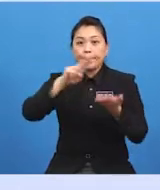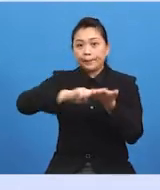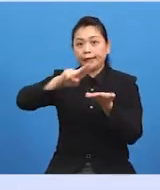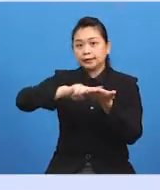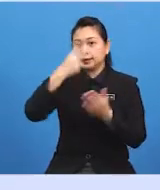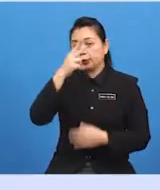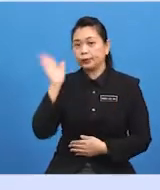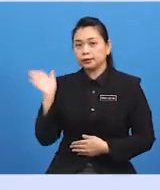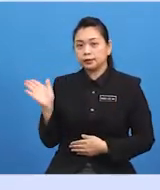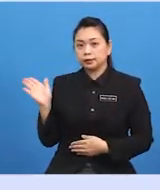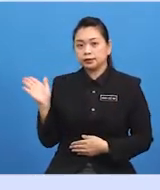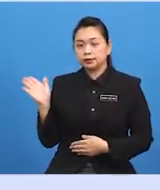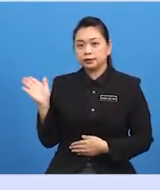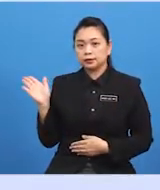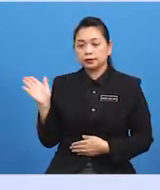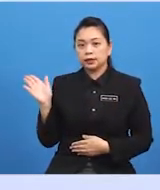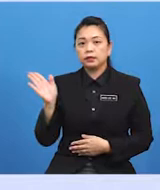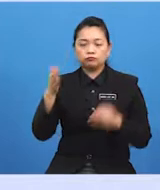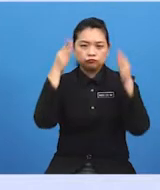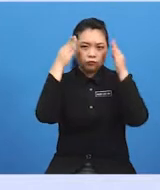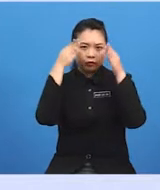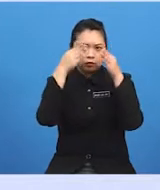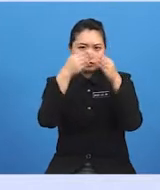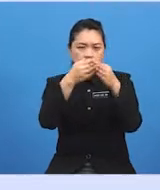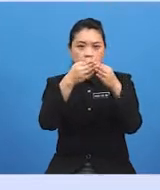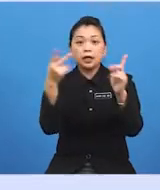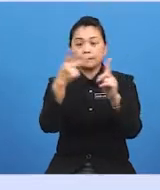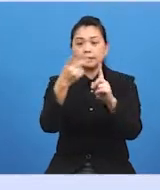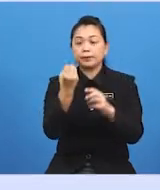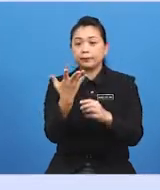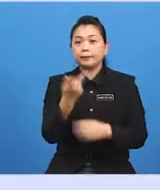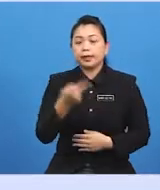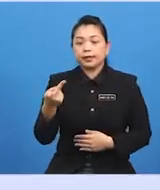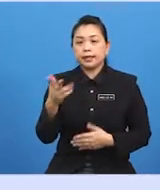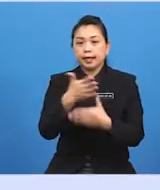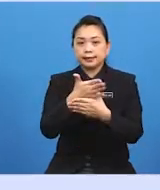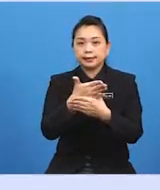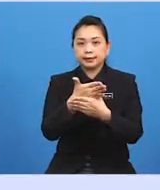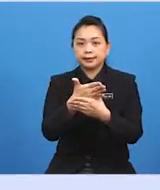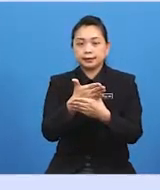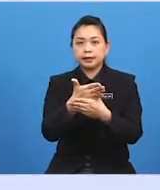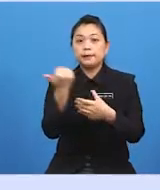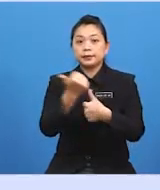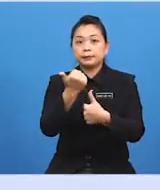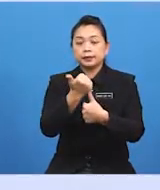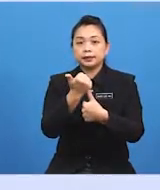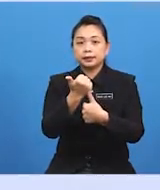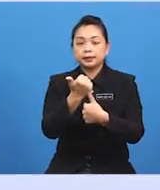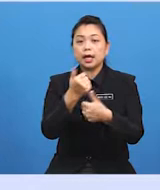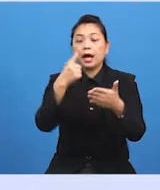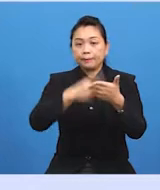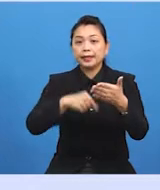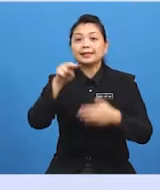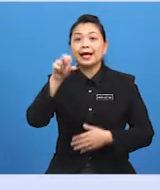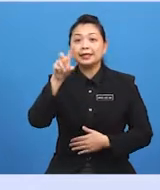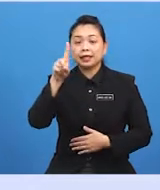sedang dipaparkan. Beri perhatian kepada beberapa perkara, antaranya, pertama,